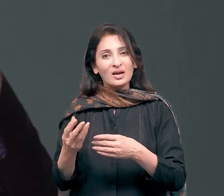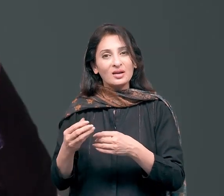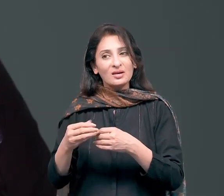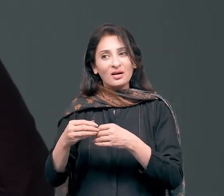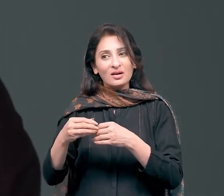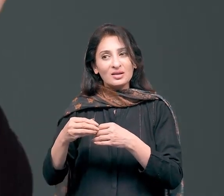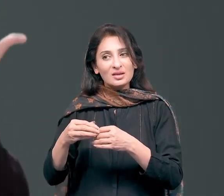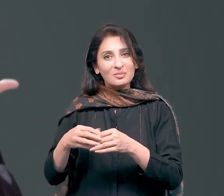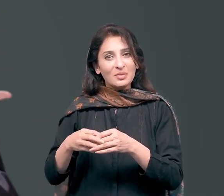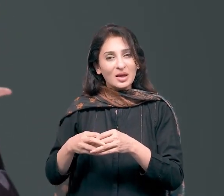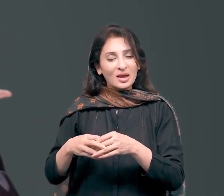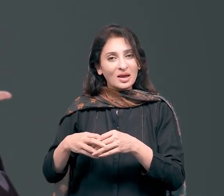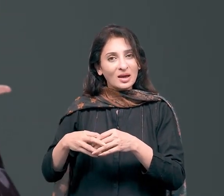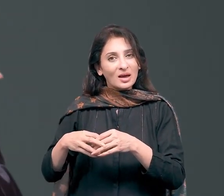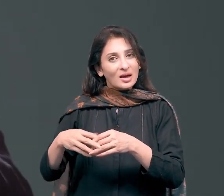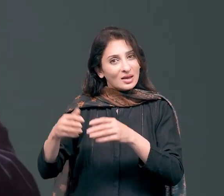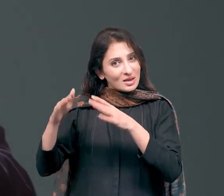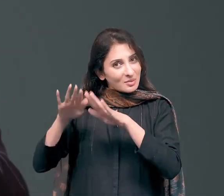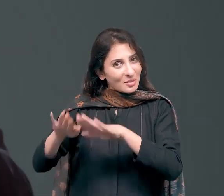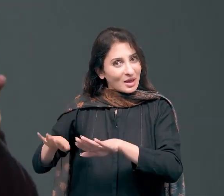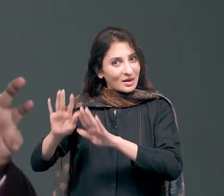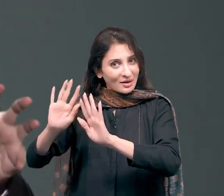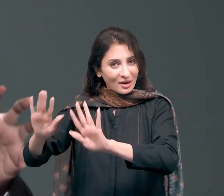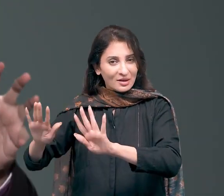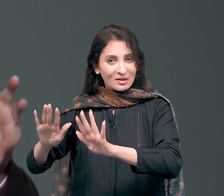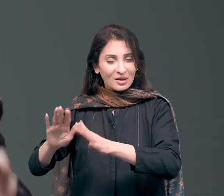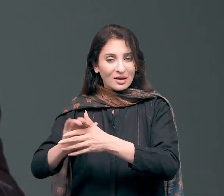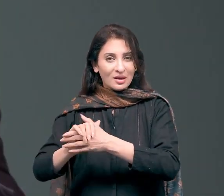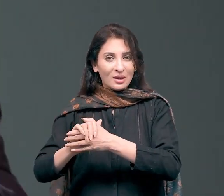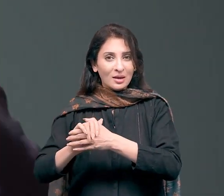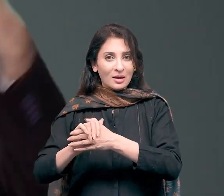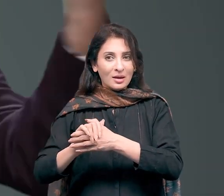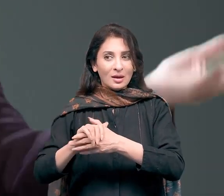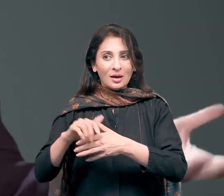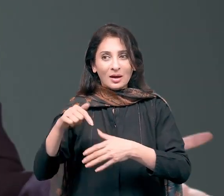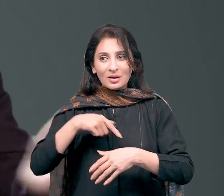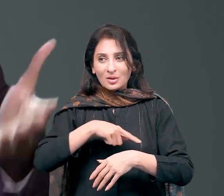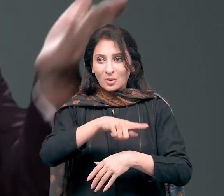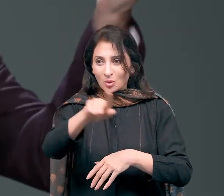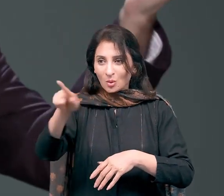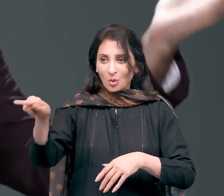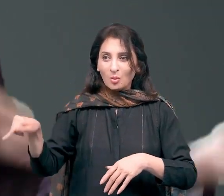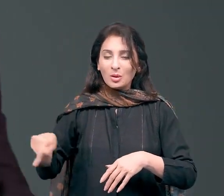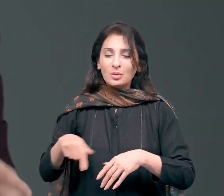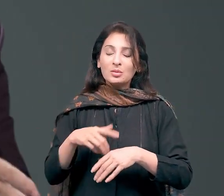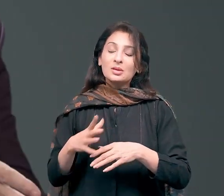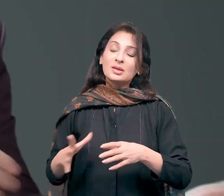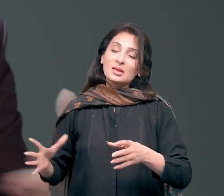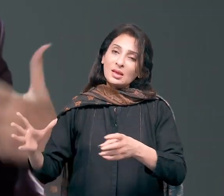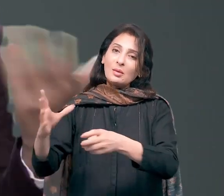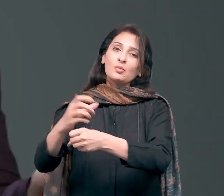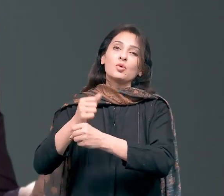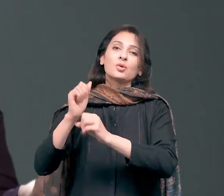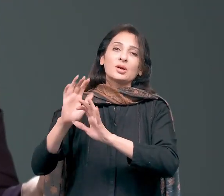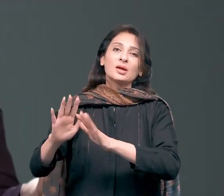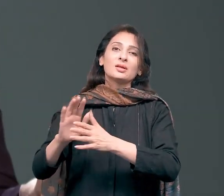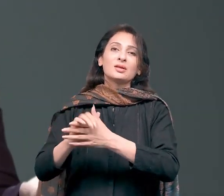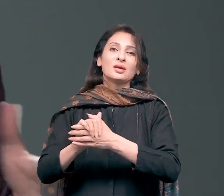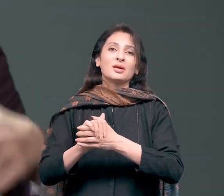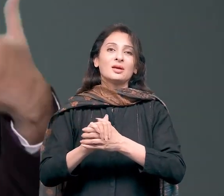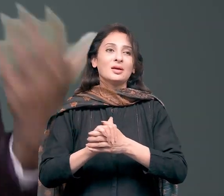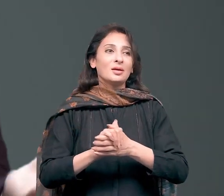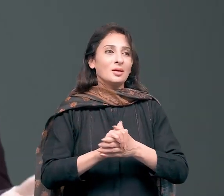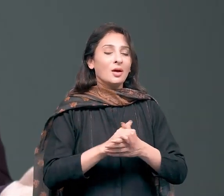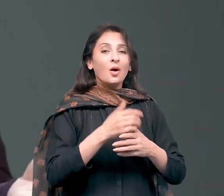پاکستان کو بہت آگے بڑھنا ہے۔ یہ میں نہیں کہہ رہا کہ یہاں پر ہیں، ہندوستان میں ہم سے کئی گنا زیادہ. میں اپنی آنکھوں سے دیکھ کر